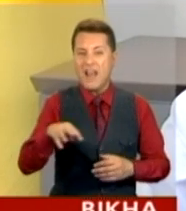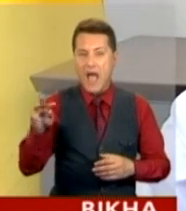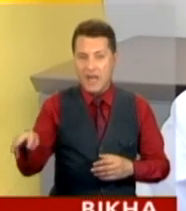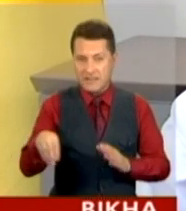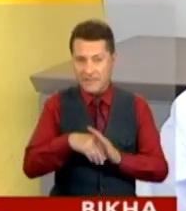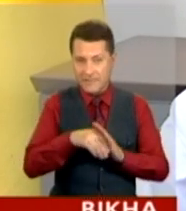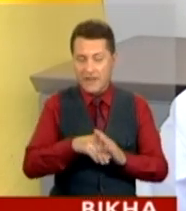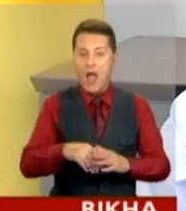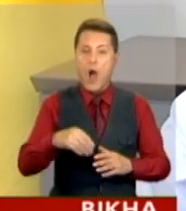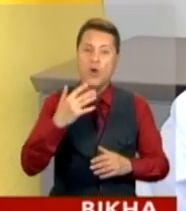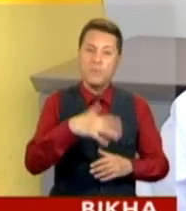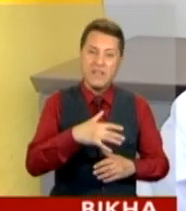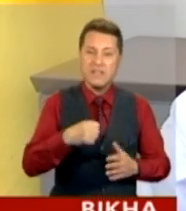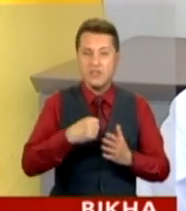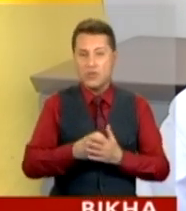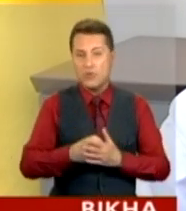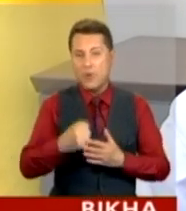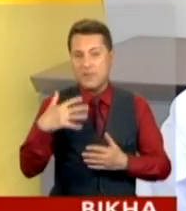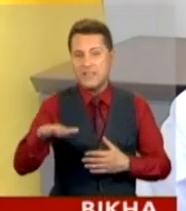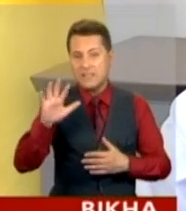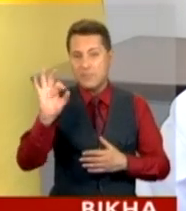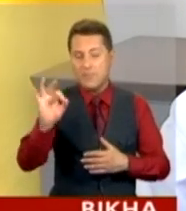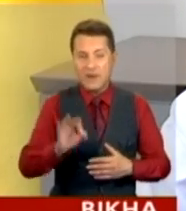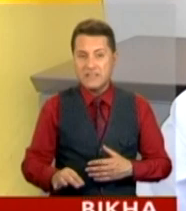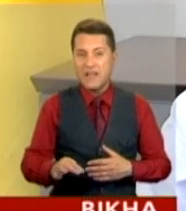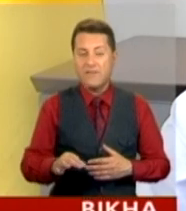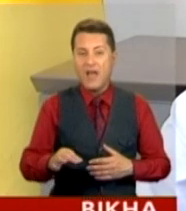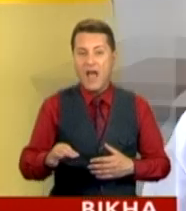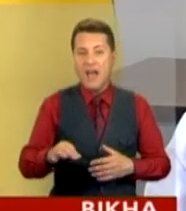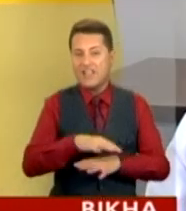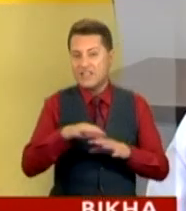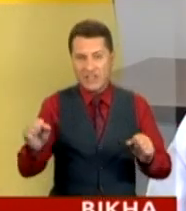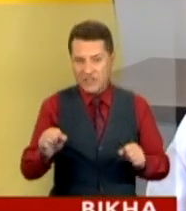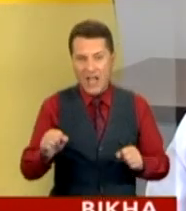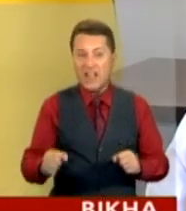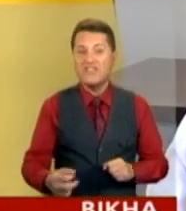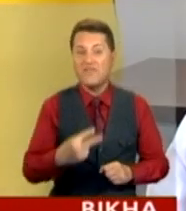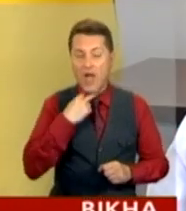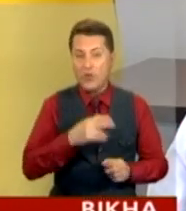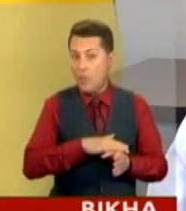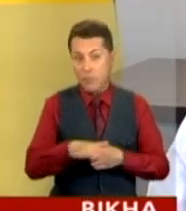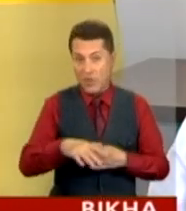до 55% розхищалось в наглу, в чорну схему. І тільки повним